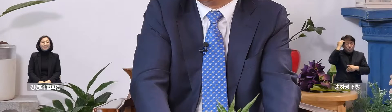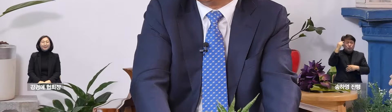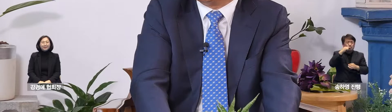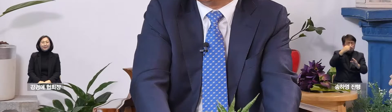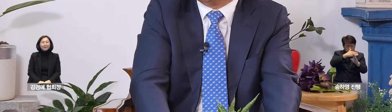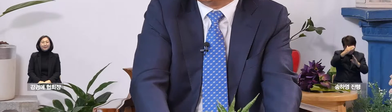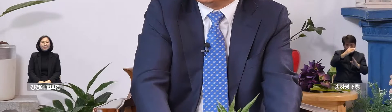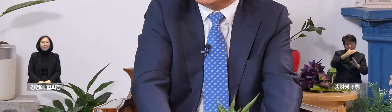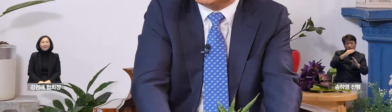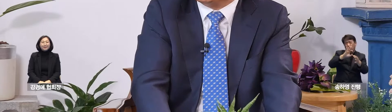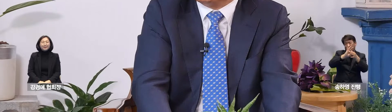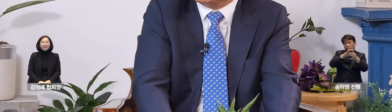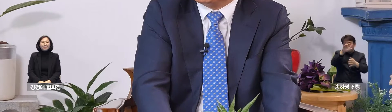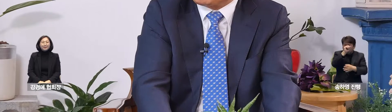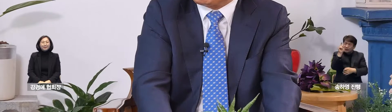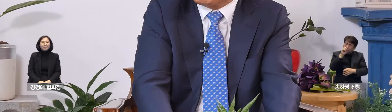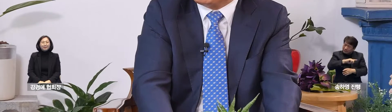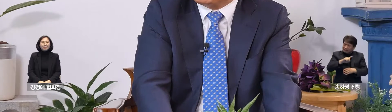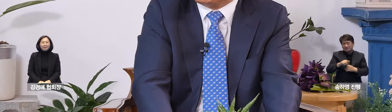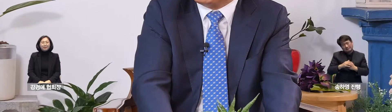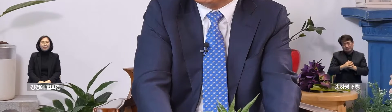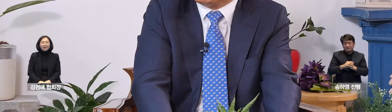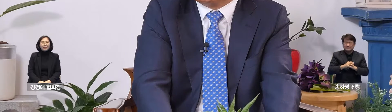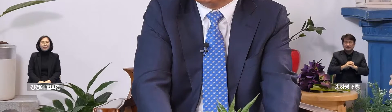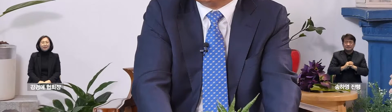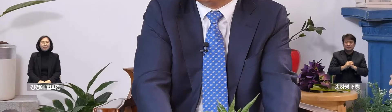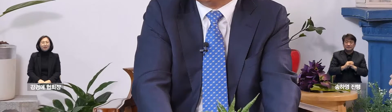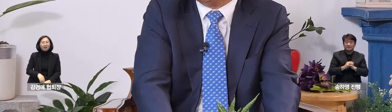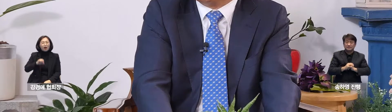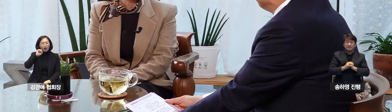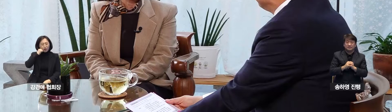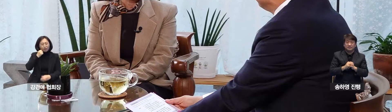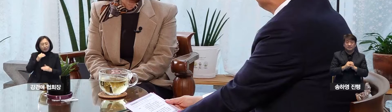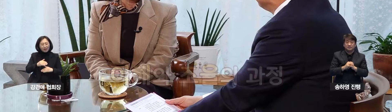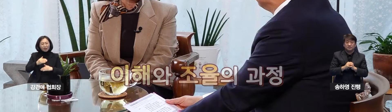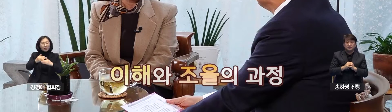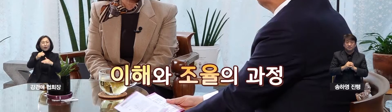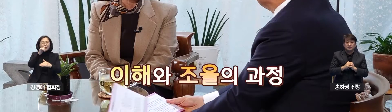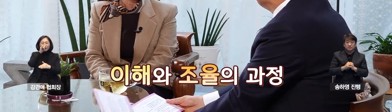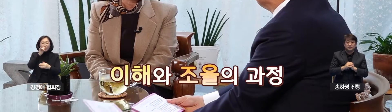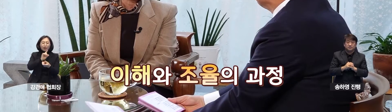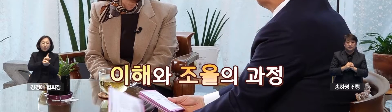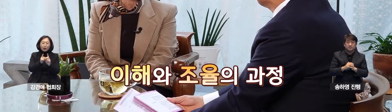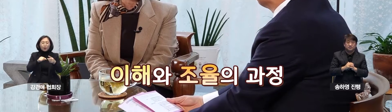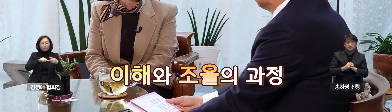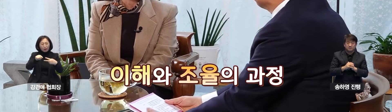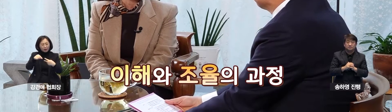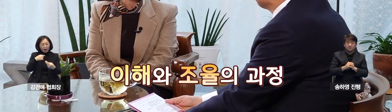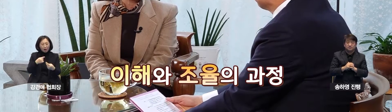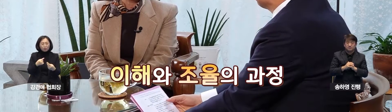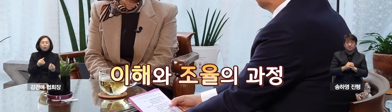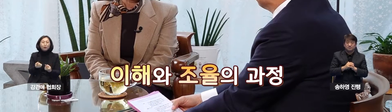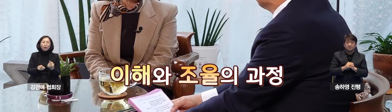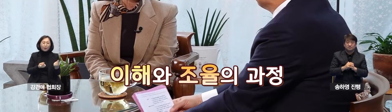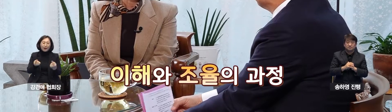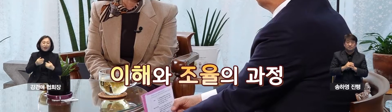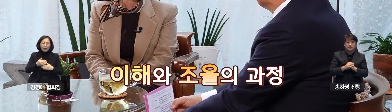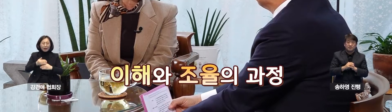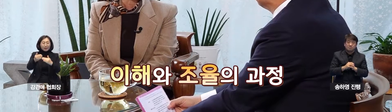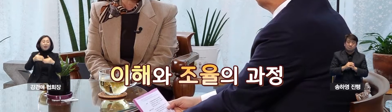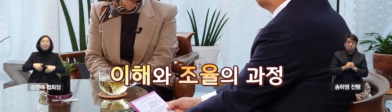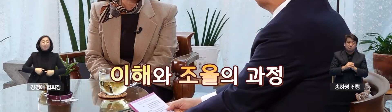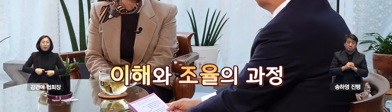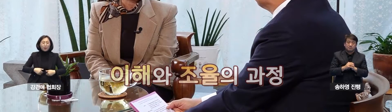네, 좀 과정이라는 생각이 들더라고요. 네, 서로 이해하고 조율하고 이런 과정. 저희